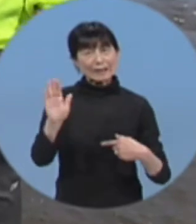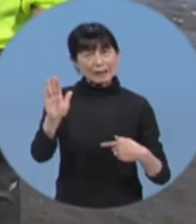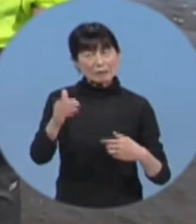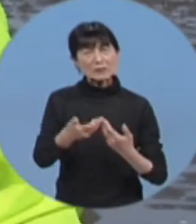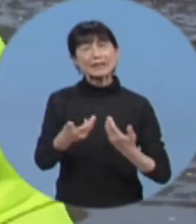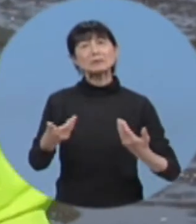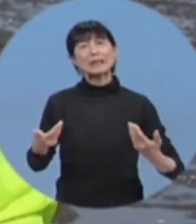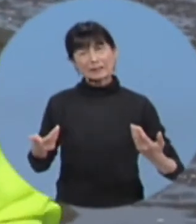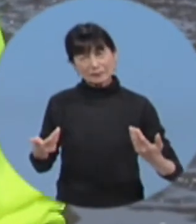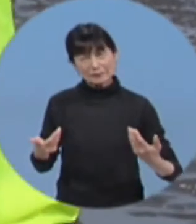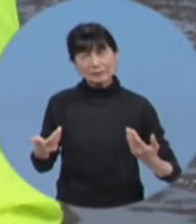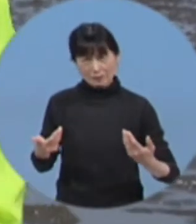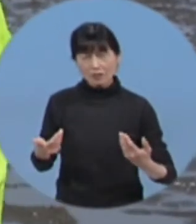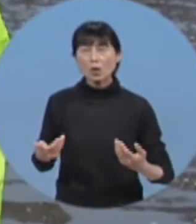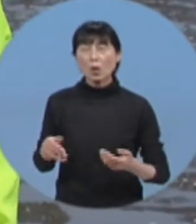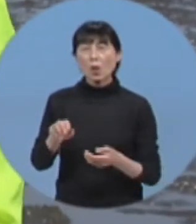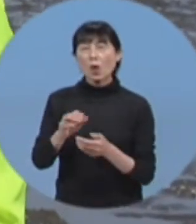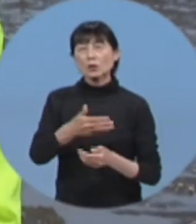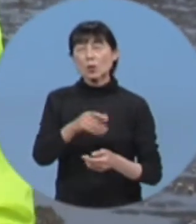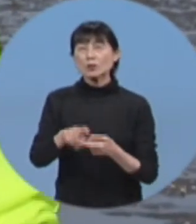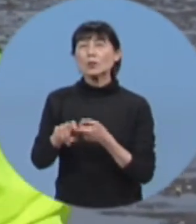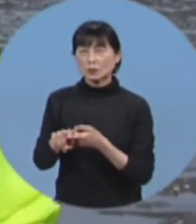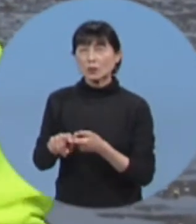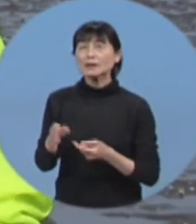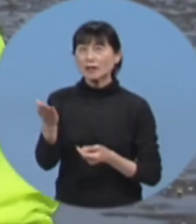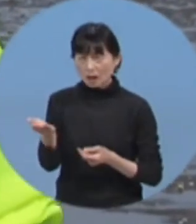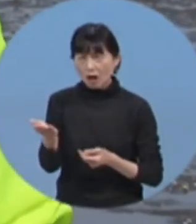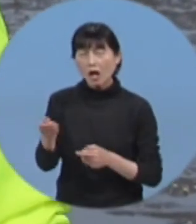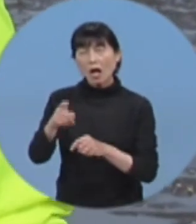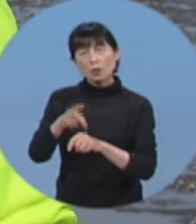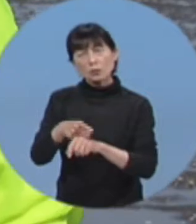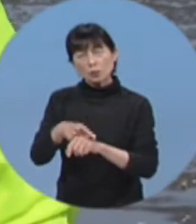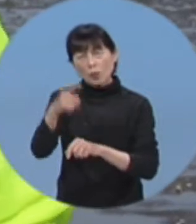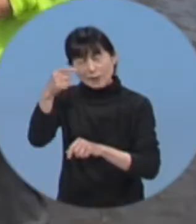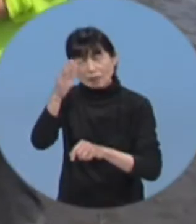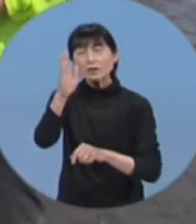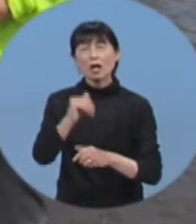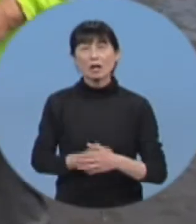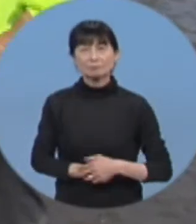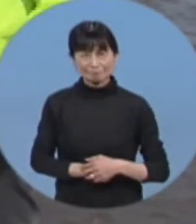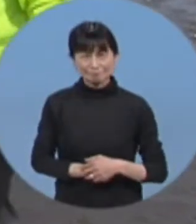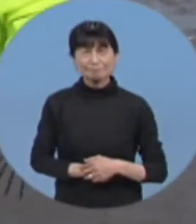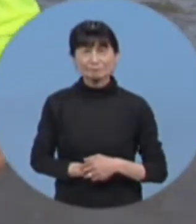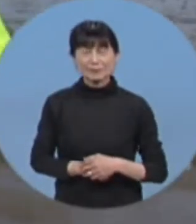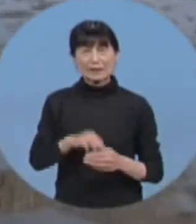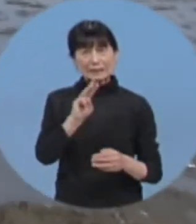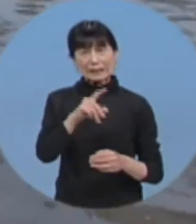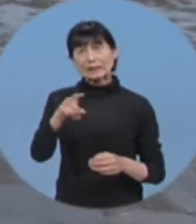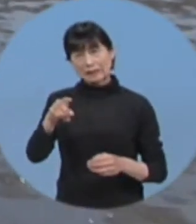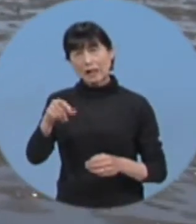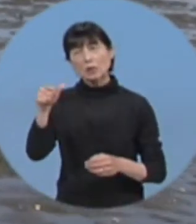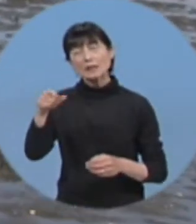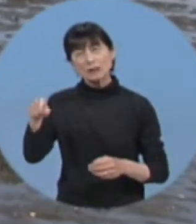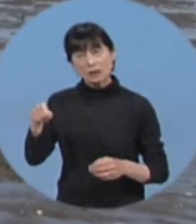ども、 はい、 富津漁協の小坂さん、潮干狩りのコツを教えてください。 もう3センチからね5セン